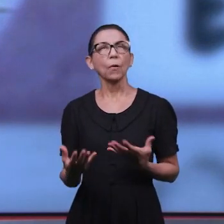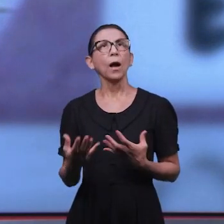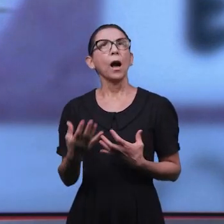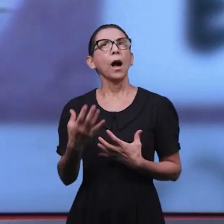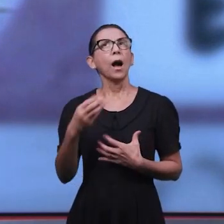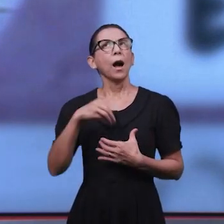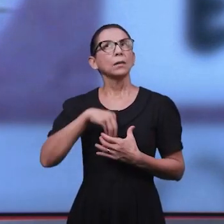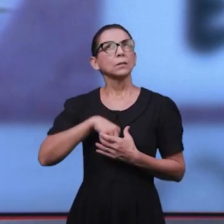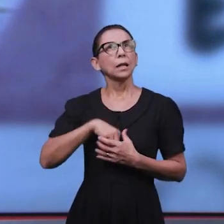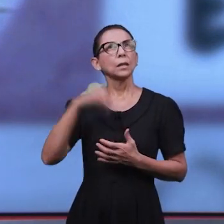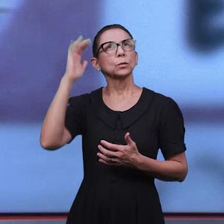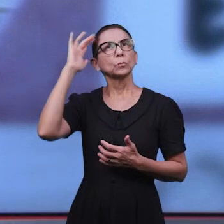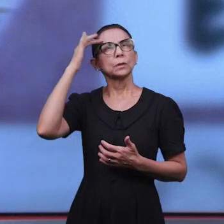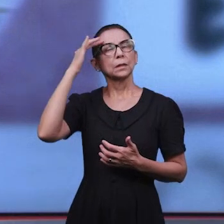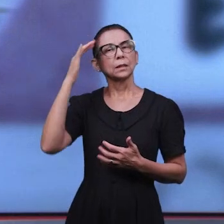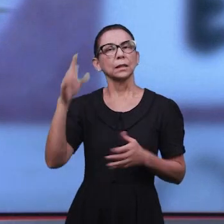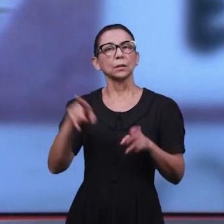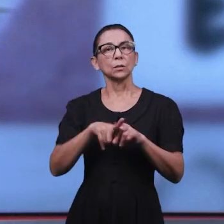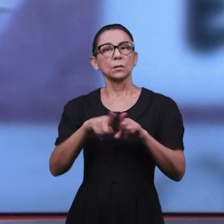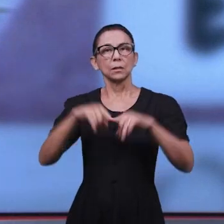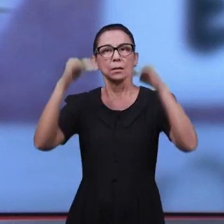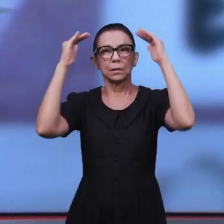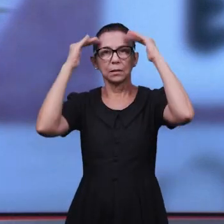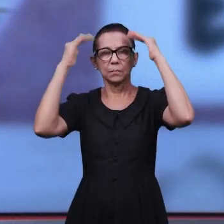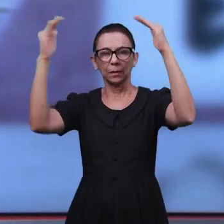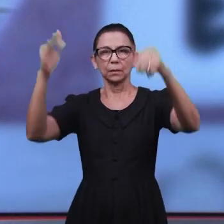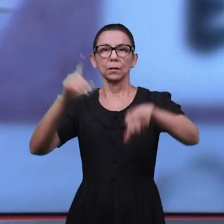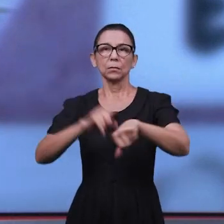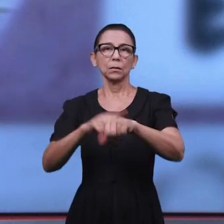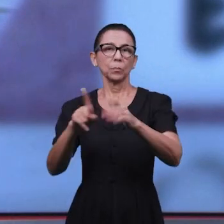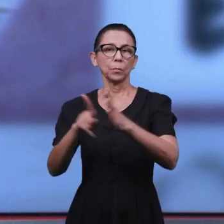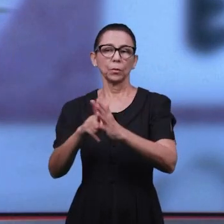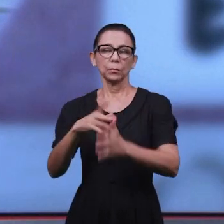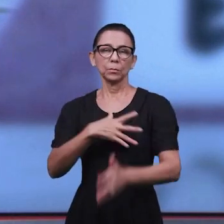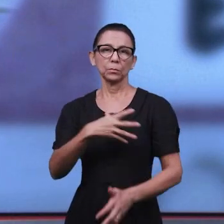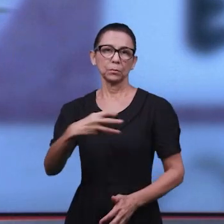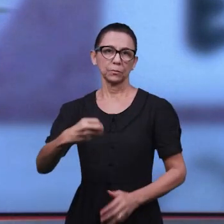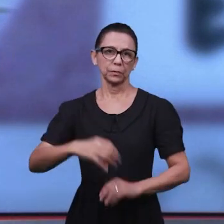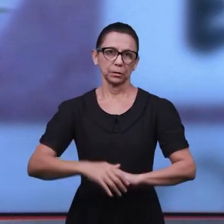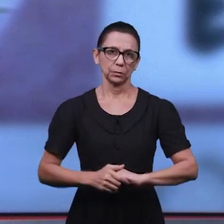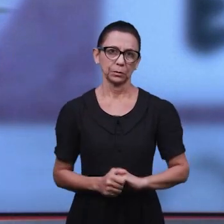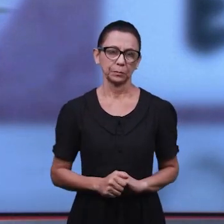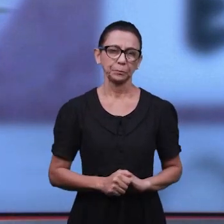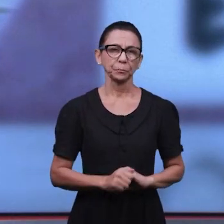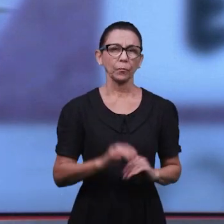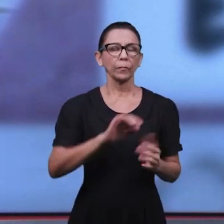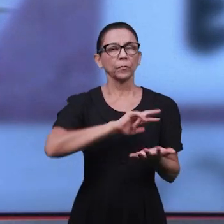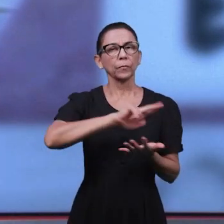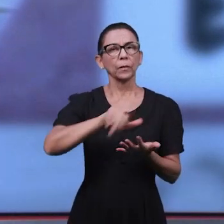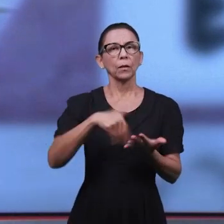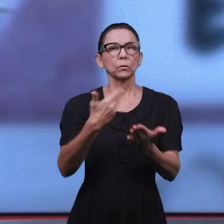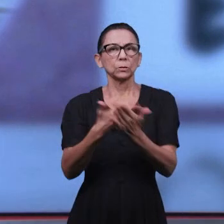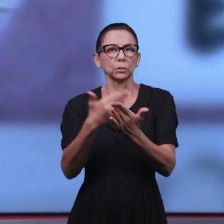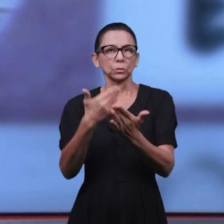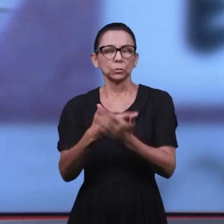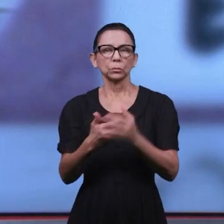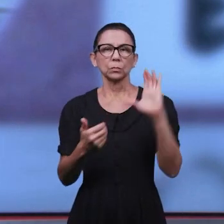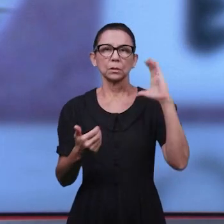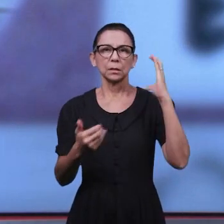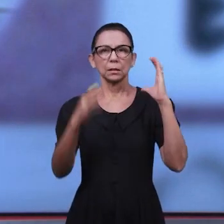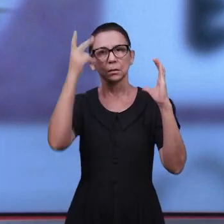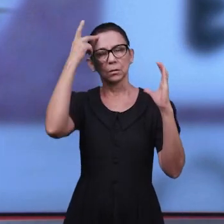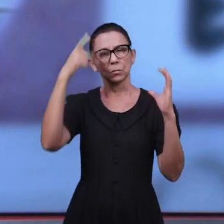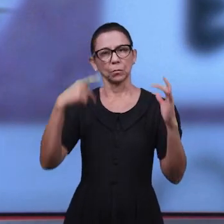nous allons respecter leur temps et les autres. Les études des sciences humaines et sociales vont nous montrer que